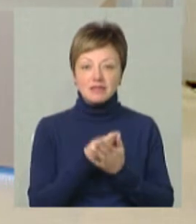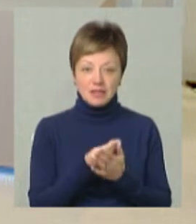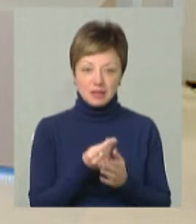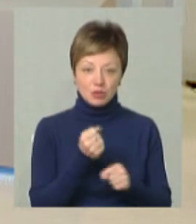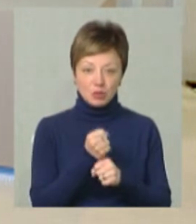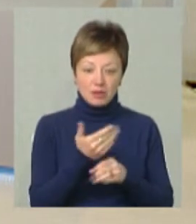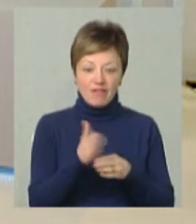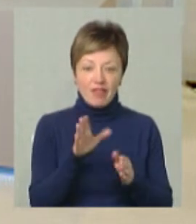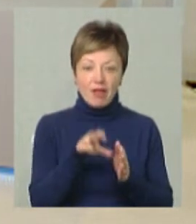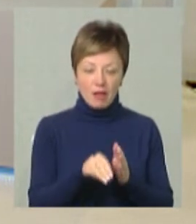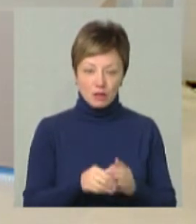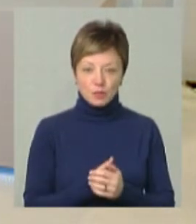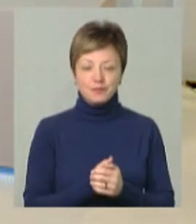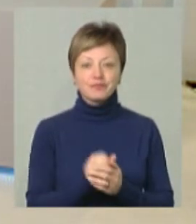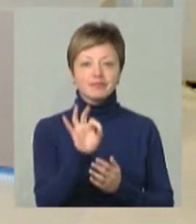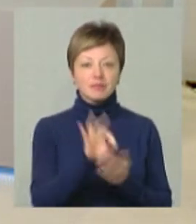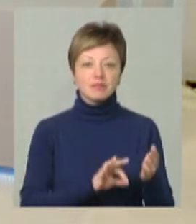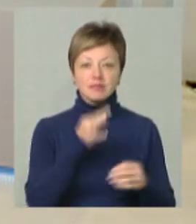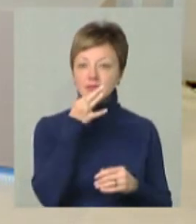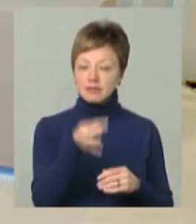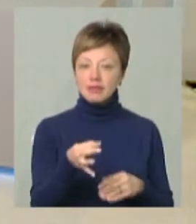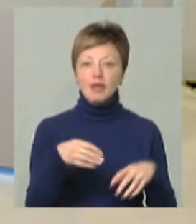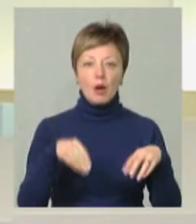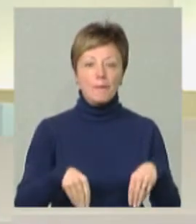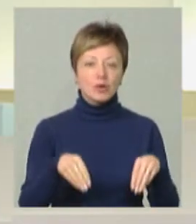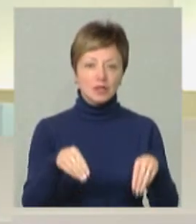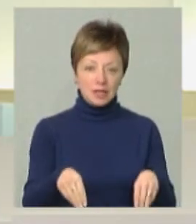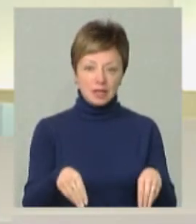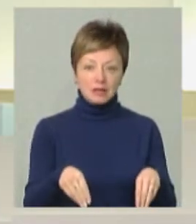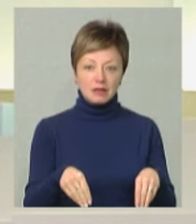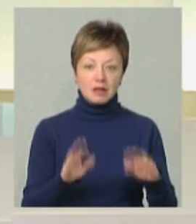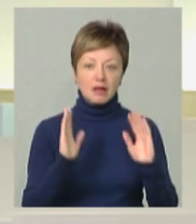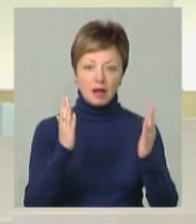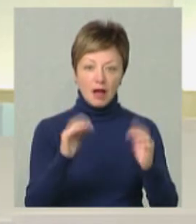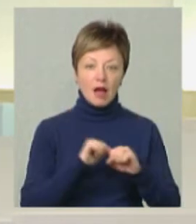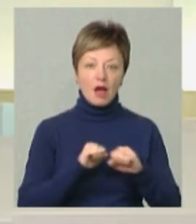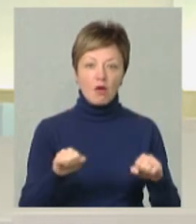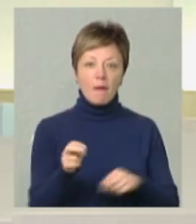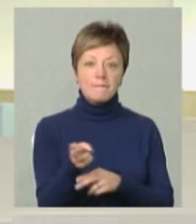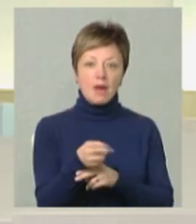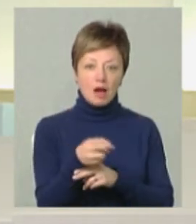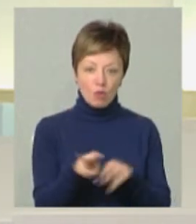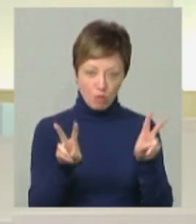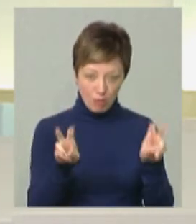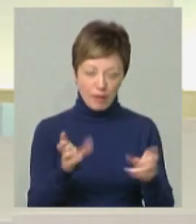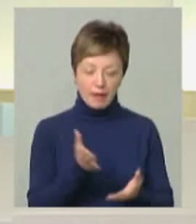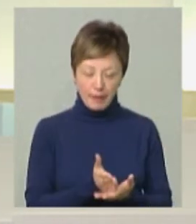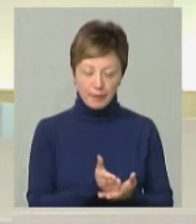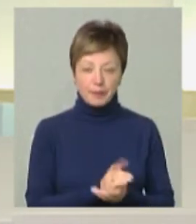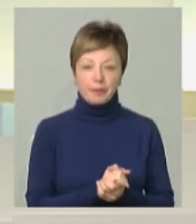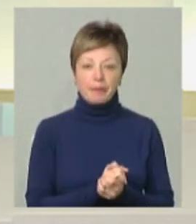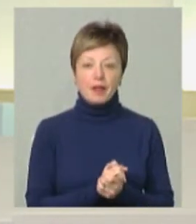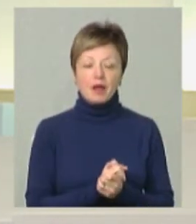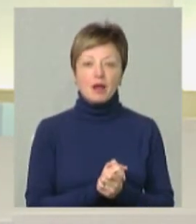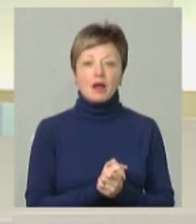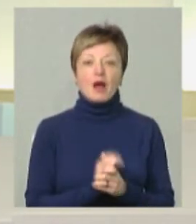внесок. Тому скажу одразу, що ми посадили сквер Героя Маріуполю, він вже у нас є.